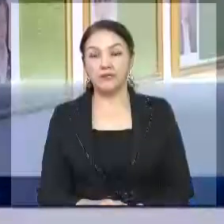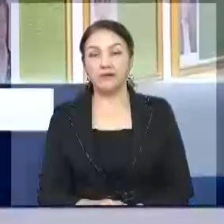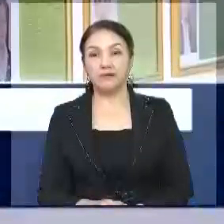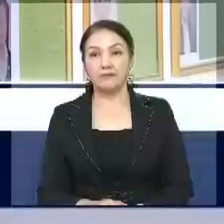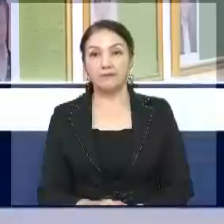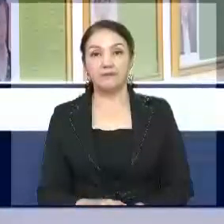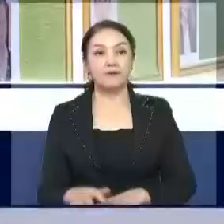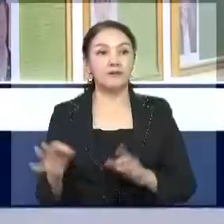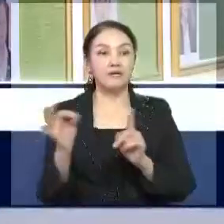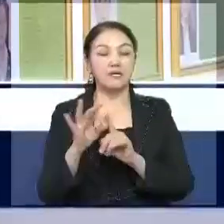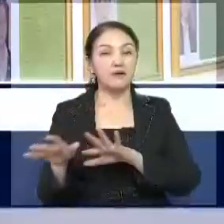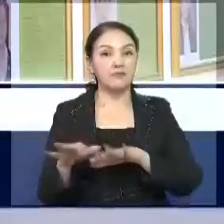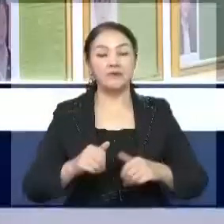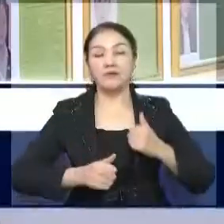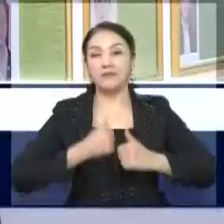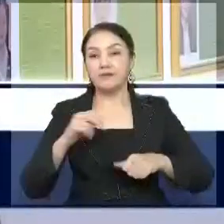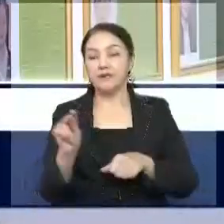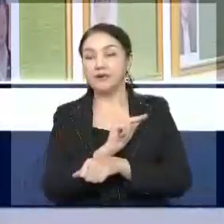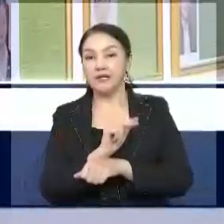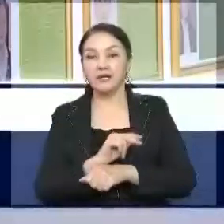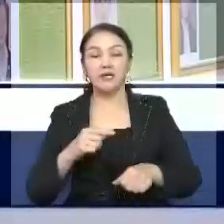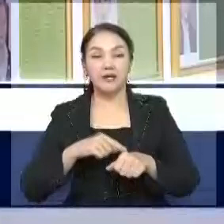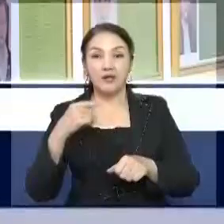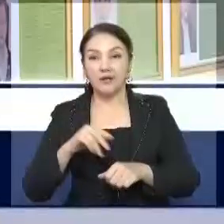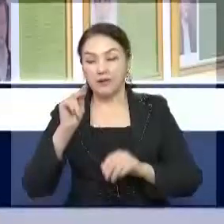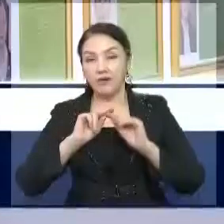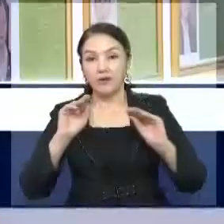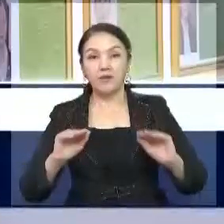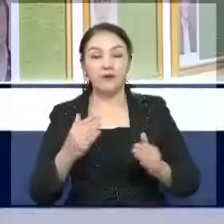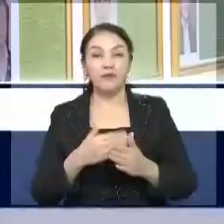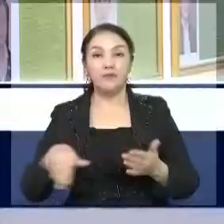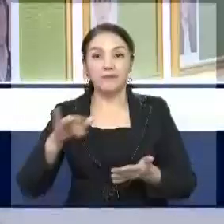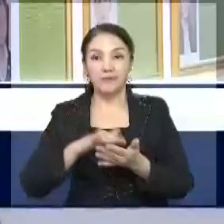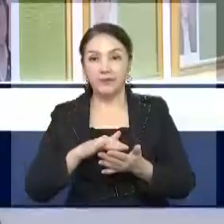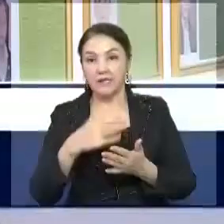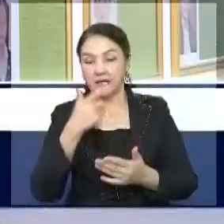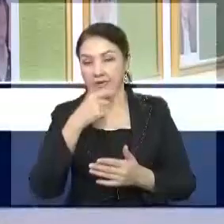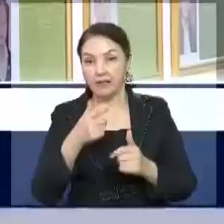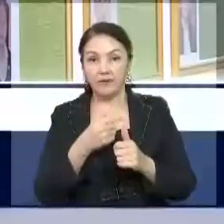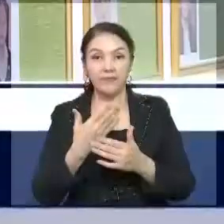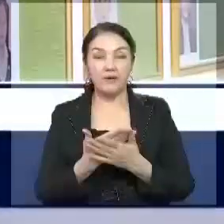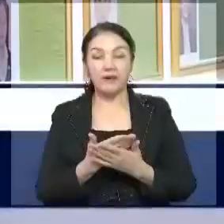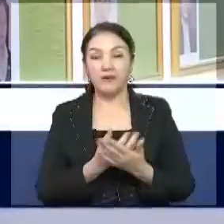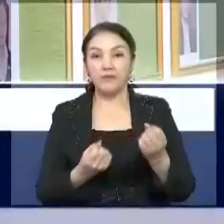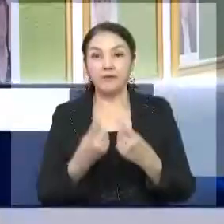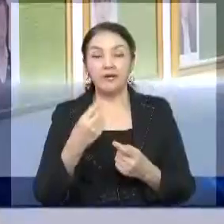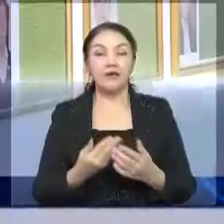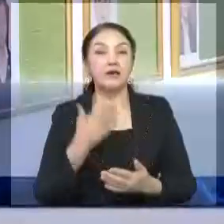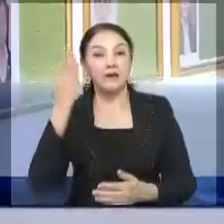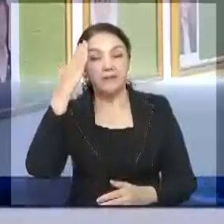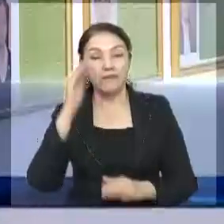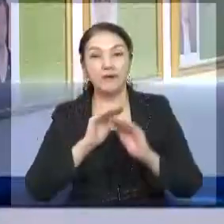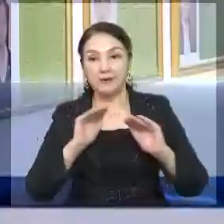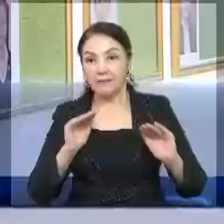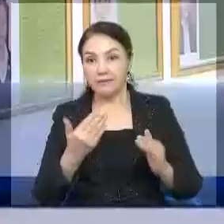Цель мероприятия – воспитание патриотических чувств у школьников города, осознание ими своей гражданской позиции, выявление одаренных и